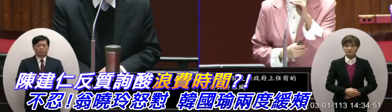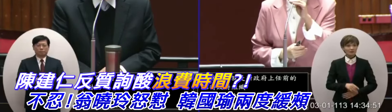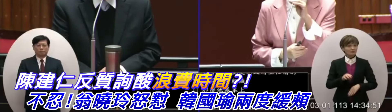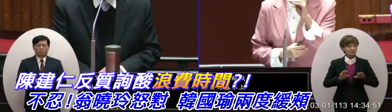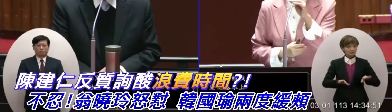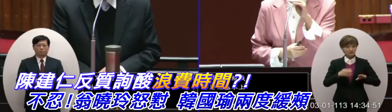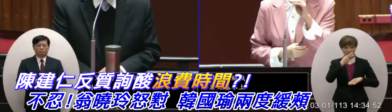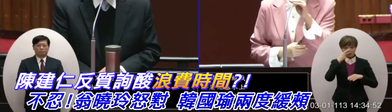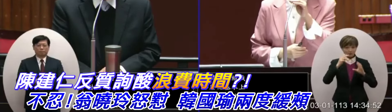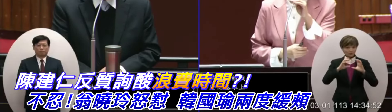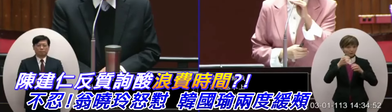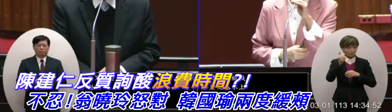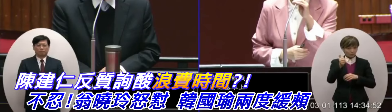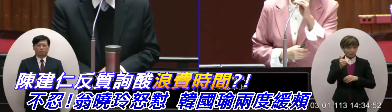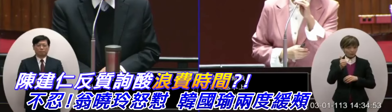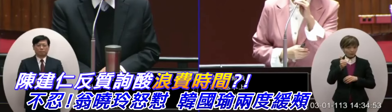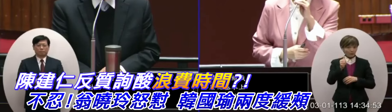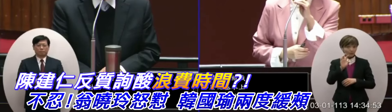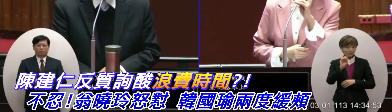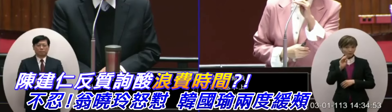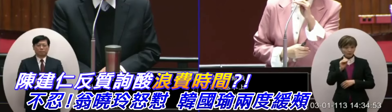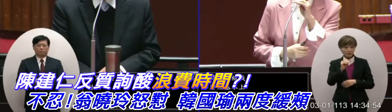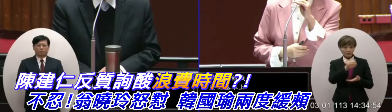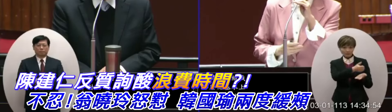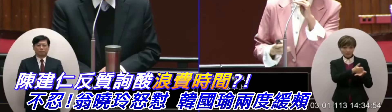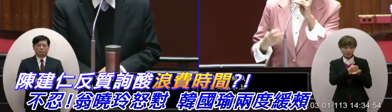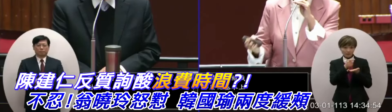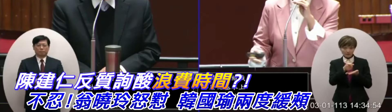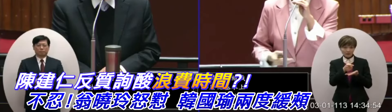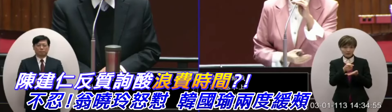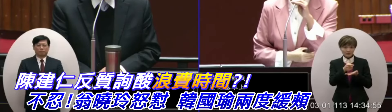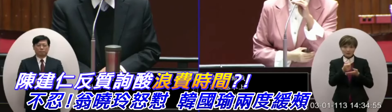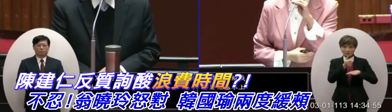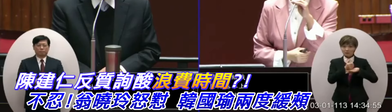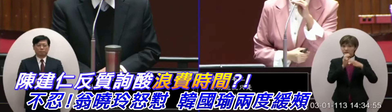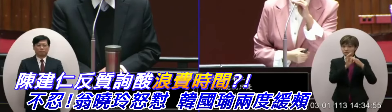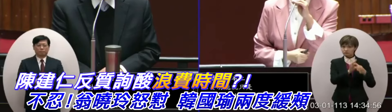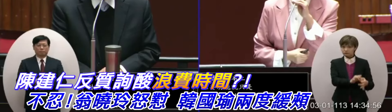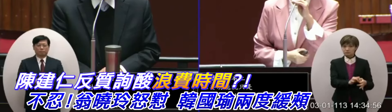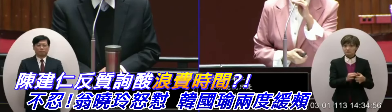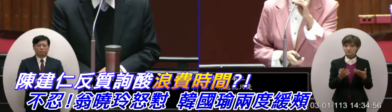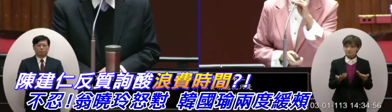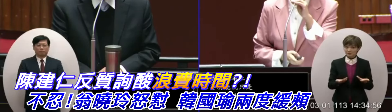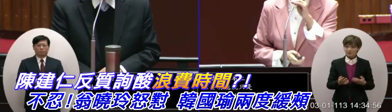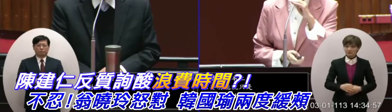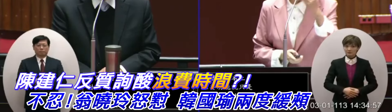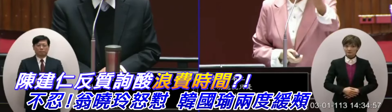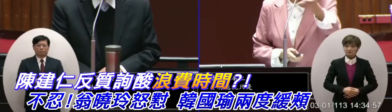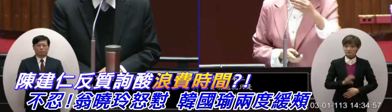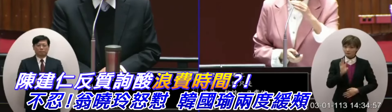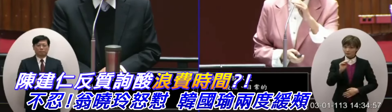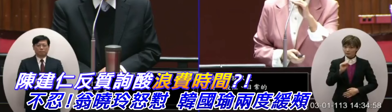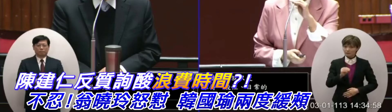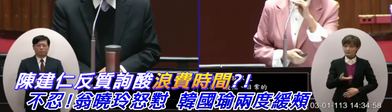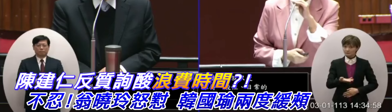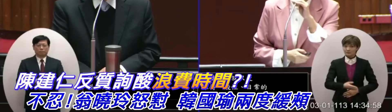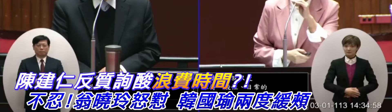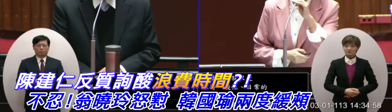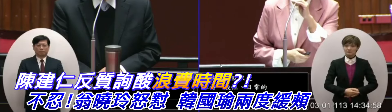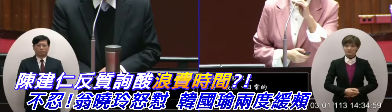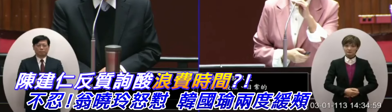赖总统已经邀请您续任，接下来担任新政府的行政院长了吗？请院长